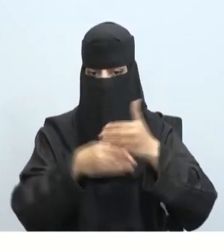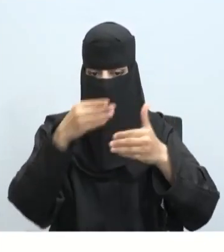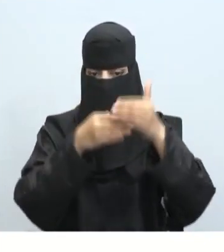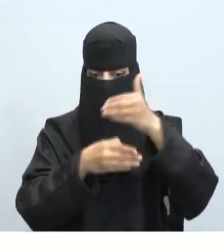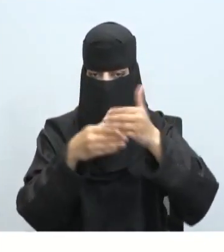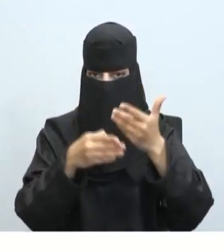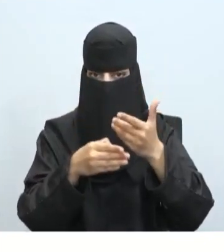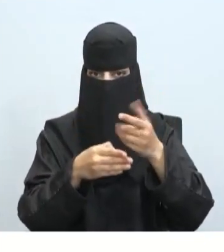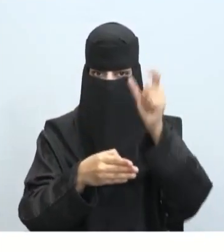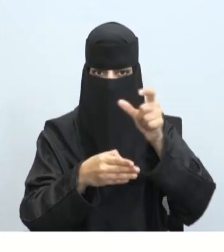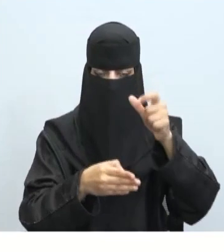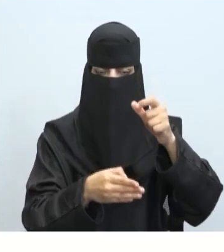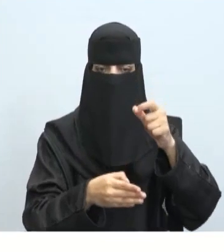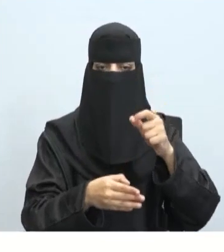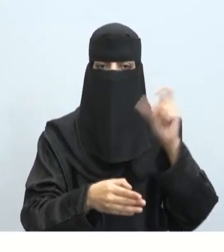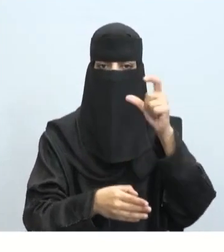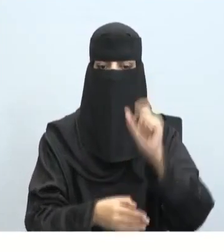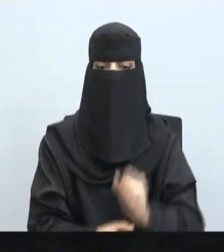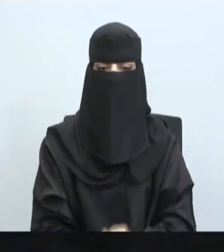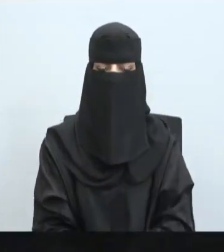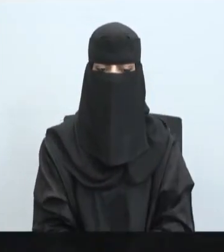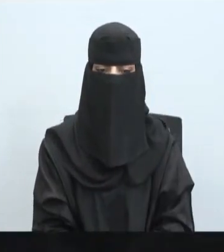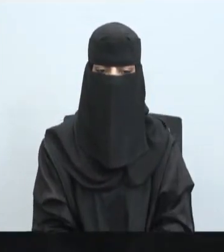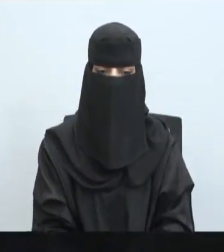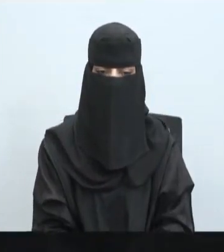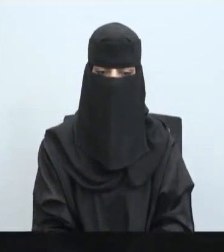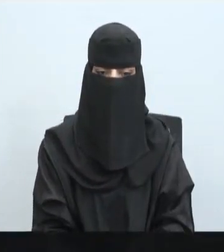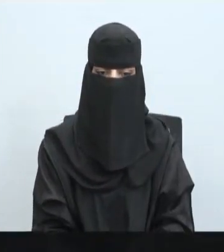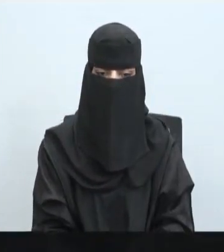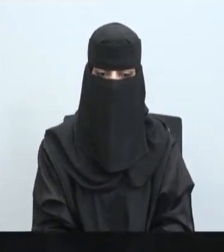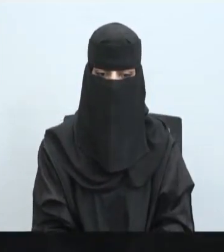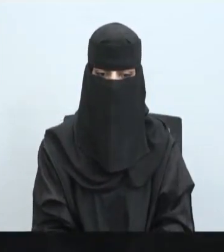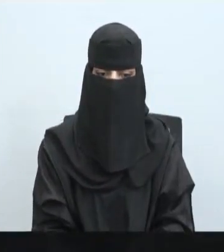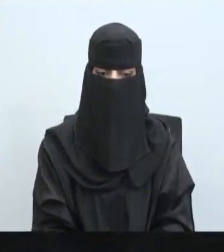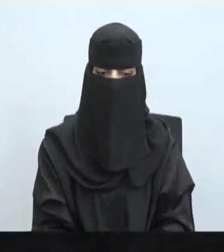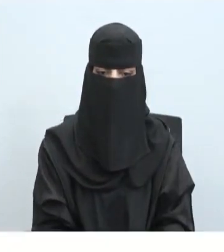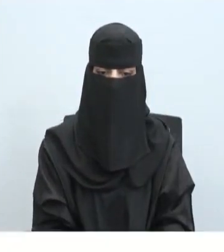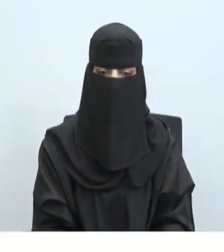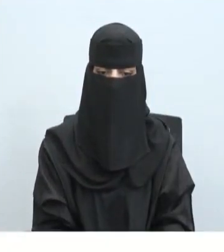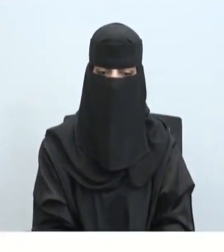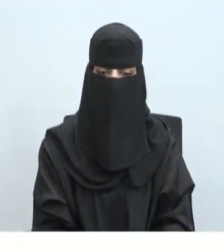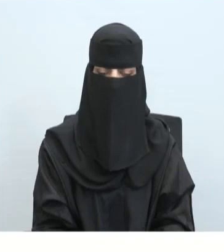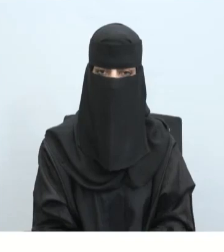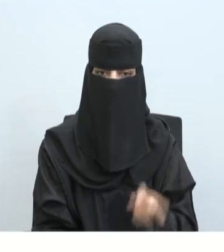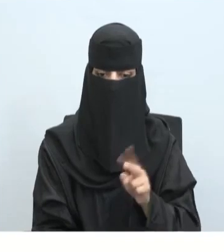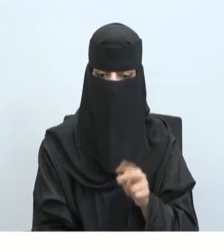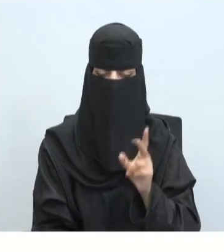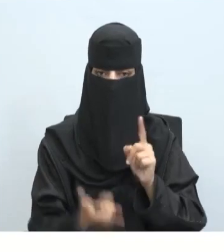ان يعدد الطالب اشهر المساجد التي بناها المسلمون